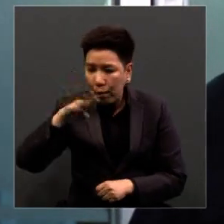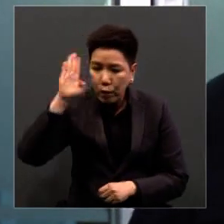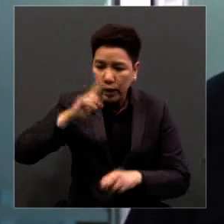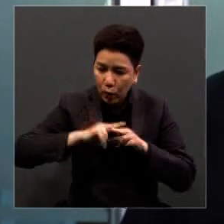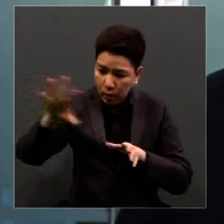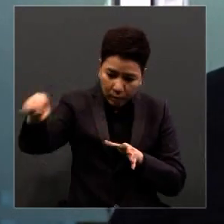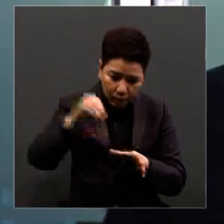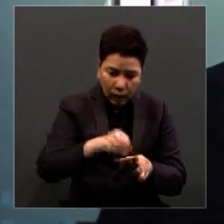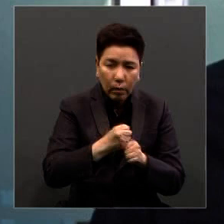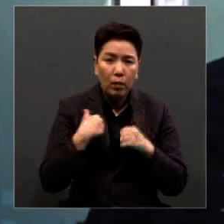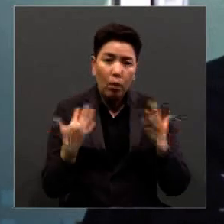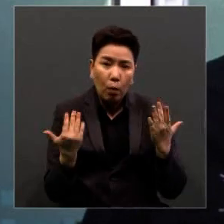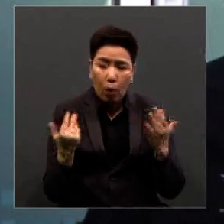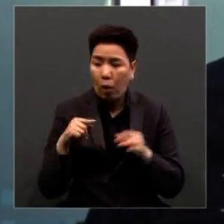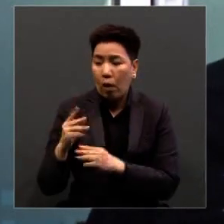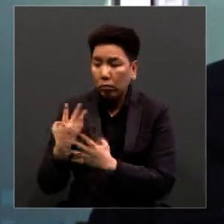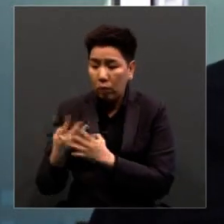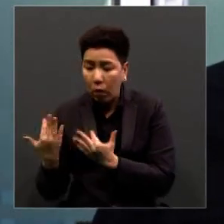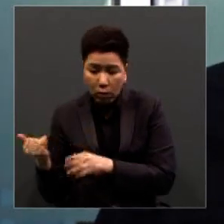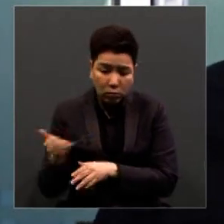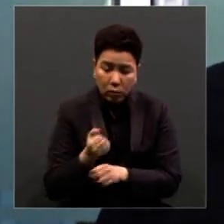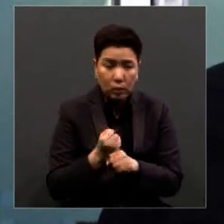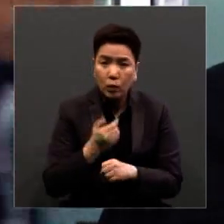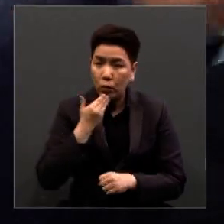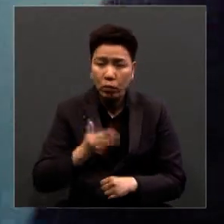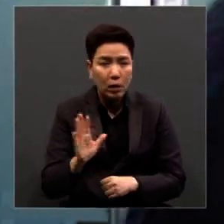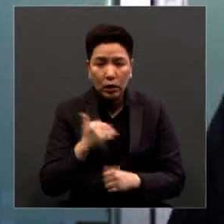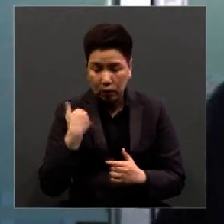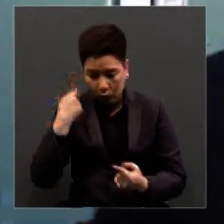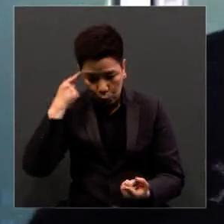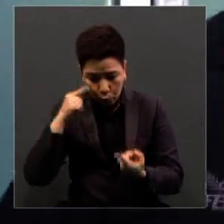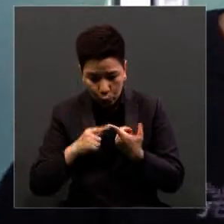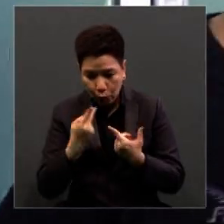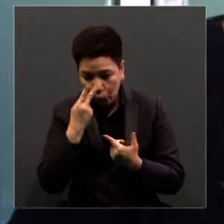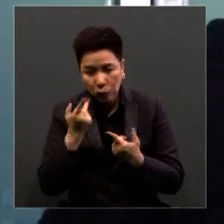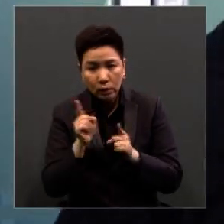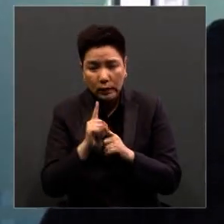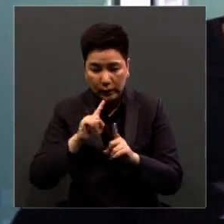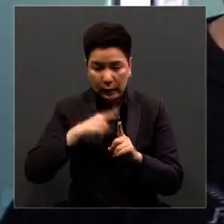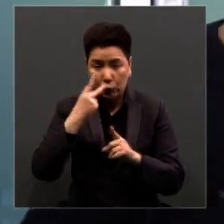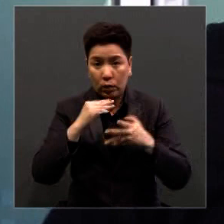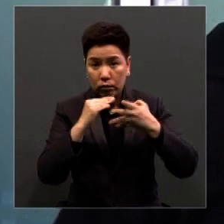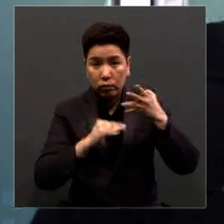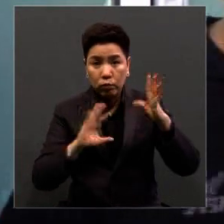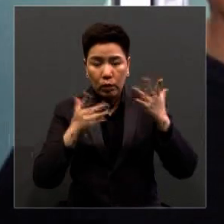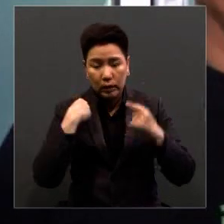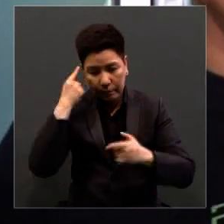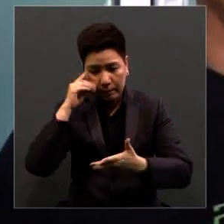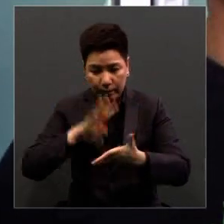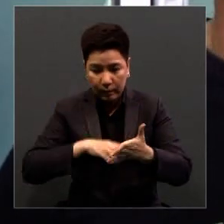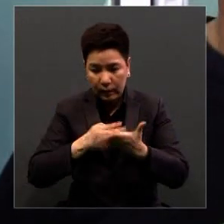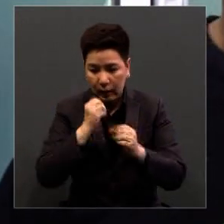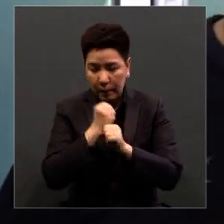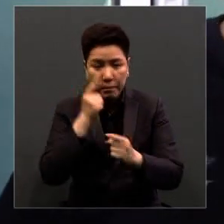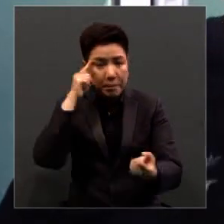เพราะว่าเราไม่สามารถไปรอกรมธรรม์มาตรูดรอบหน้านั้นก็ให้สรุปว่าสิ้นเดือนกุมภาพันธ์เนี้ยที่เราทำเป้าหมายไว้ถ้าไม่